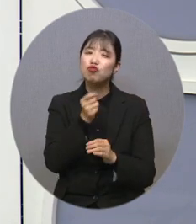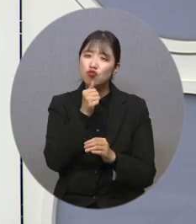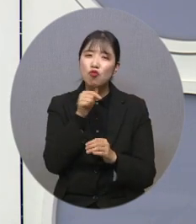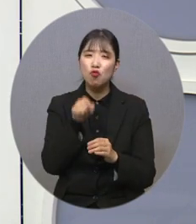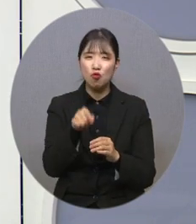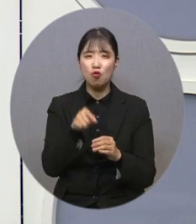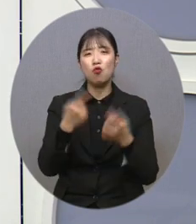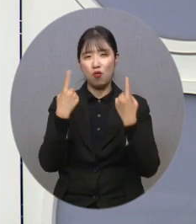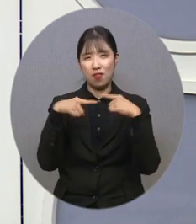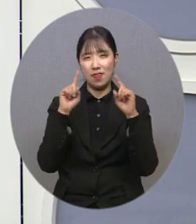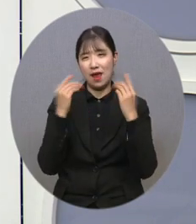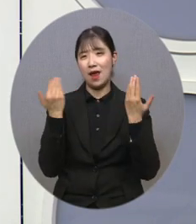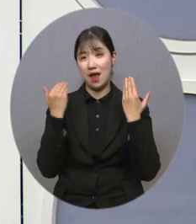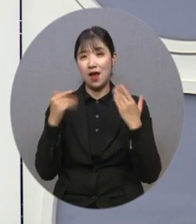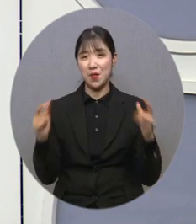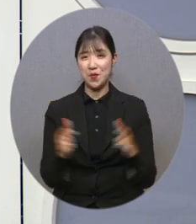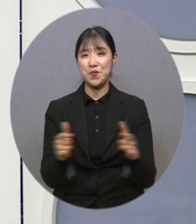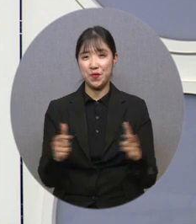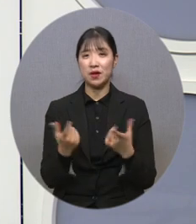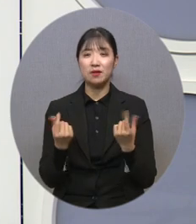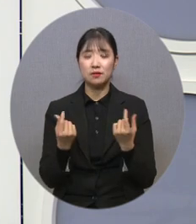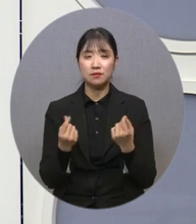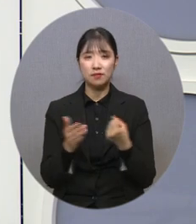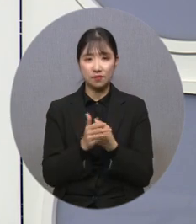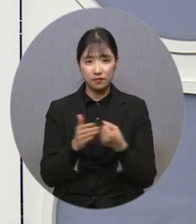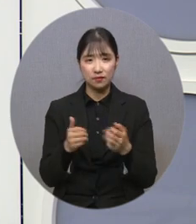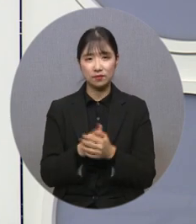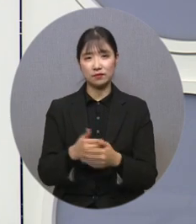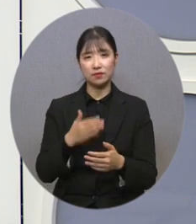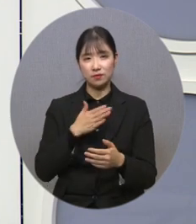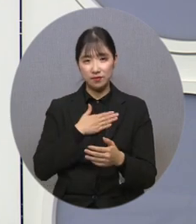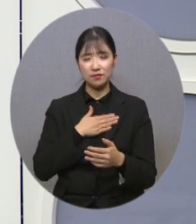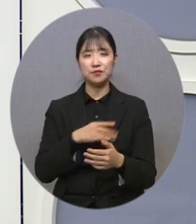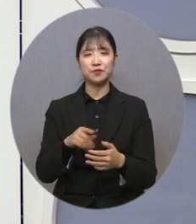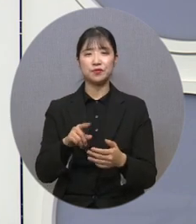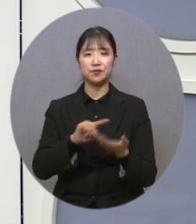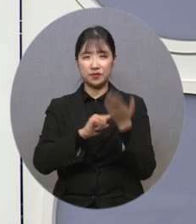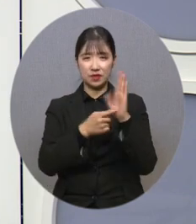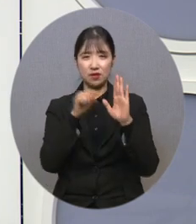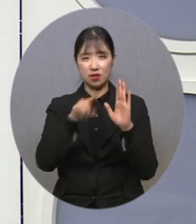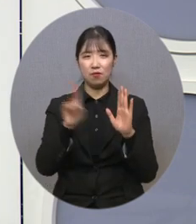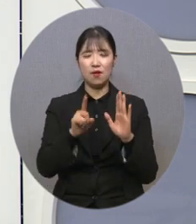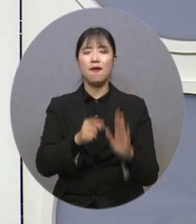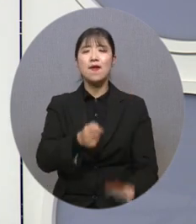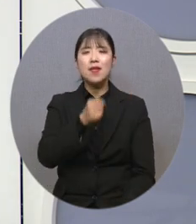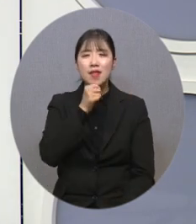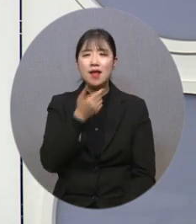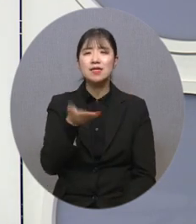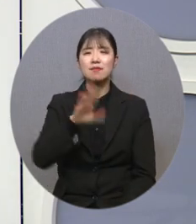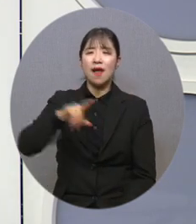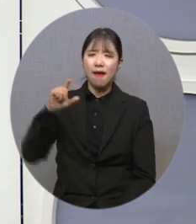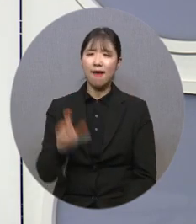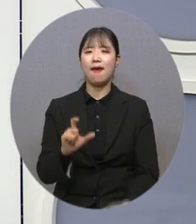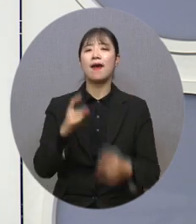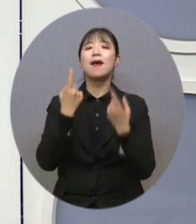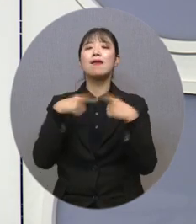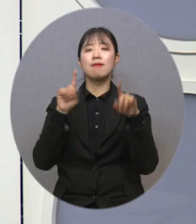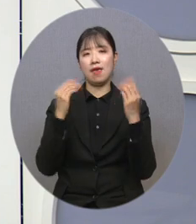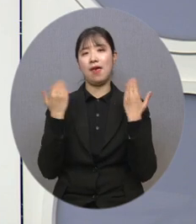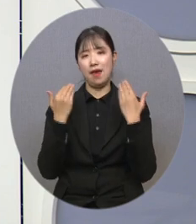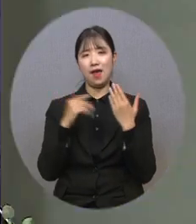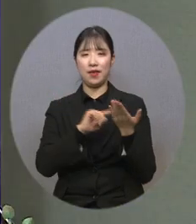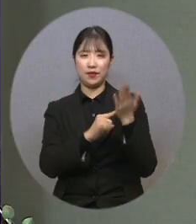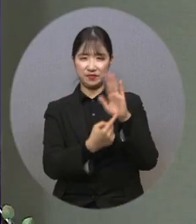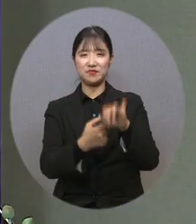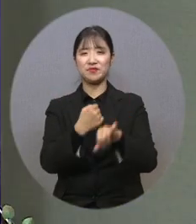도시라고 대학이라고 볼 수 있죠. 그래서 네. 제가 또 내세운 기치가 작지만 강한 대학을 만들자. 그렇지. 이런 기치를